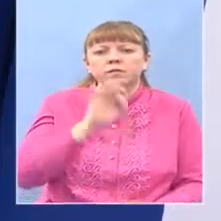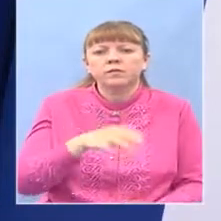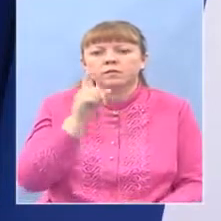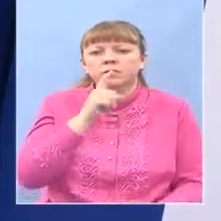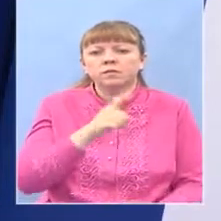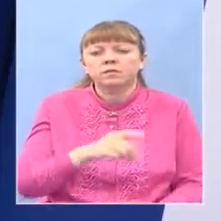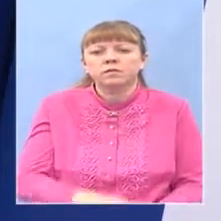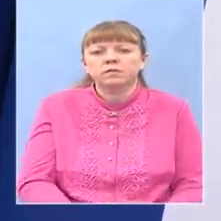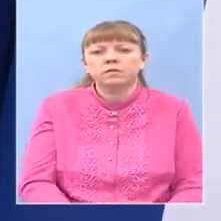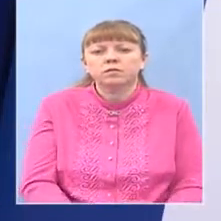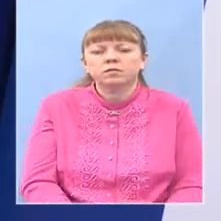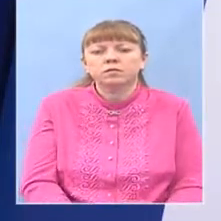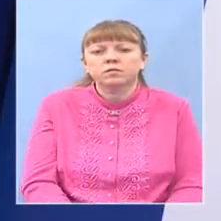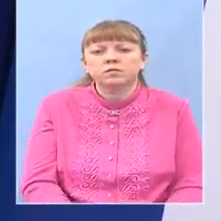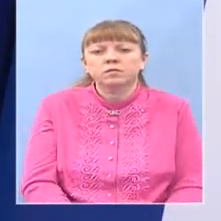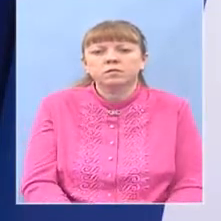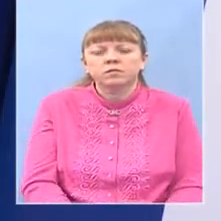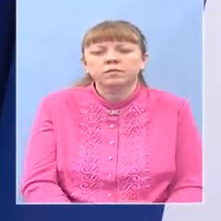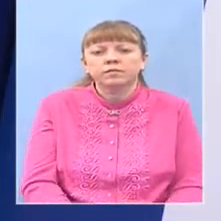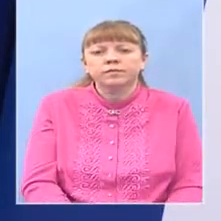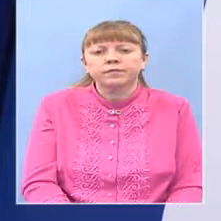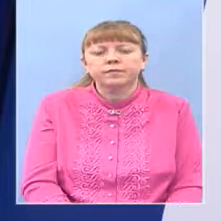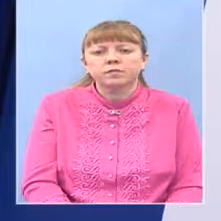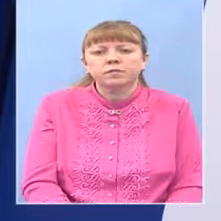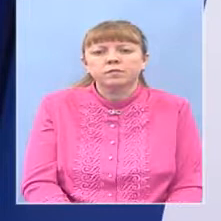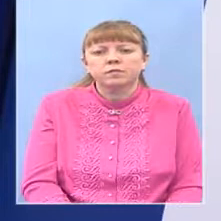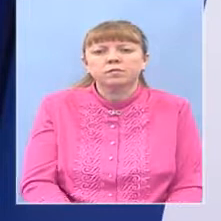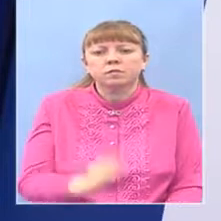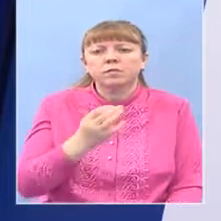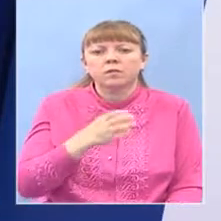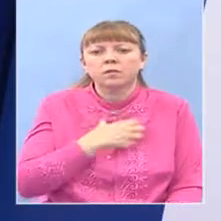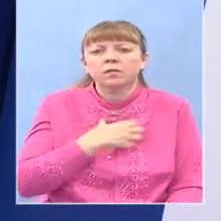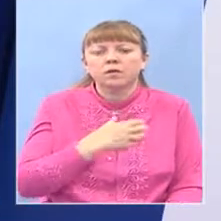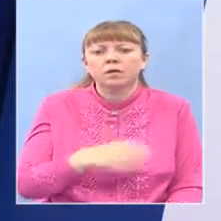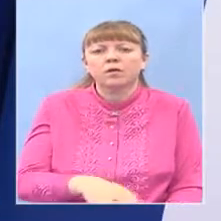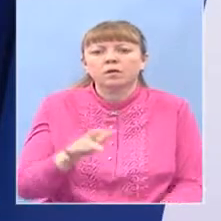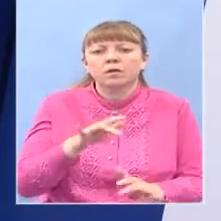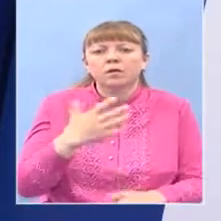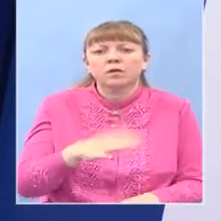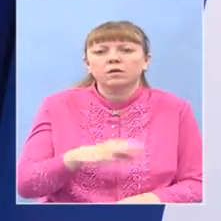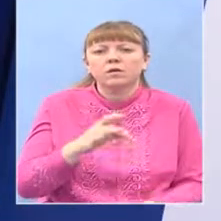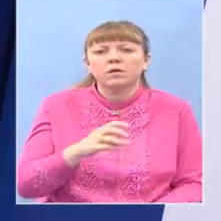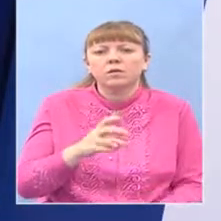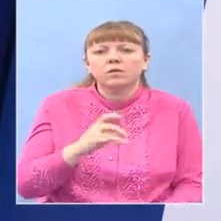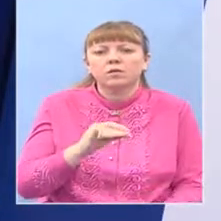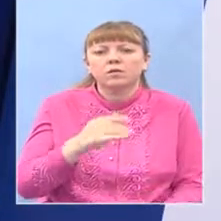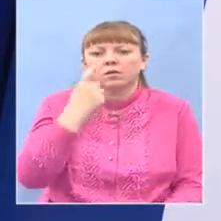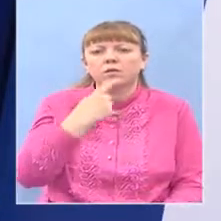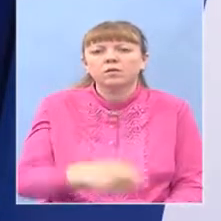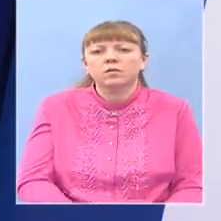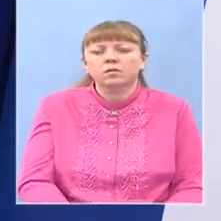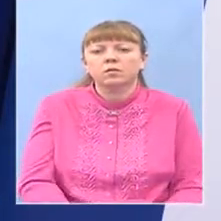нормально. Сейчас, когда к нам приходят с инициативой, что мы хотим, например, зарегистрировать некоммерческую организацию, мы сразу говорим, что